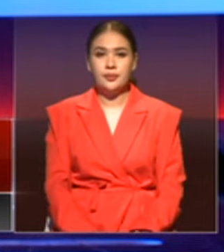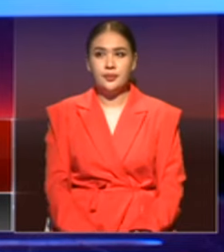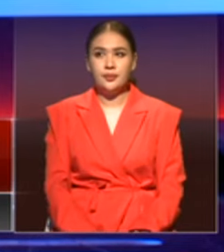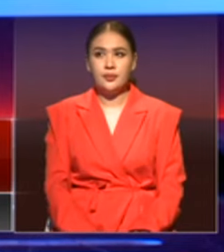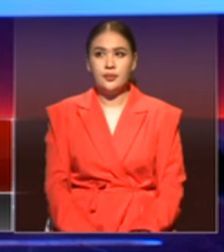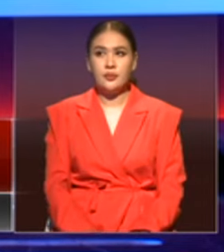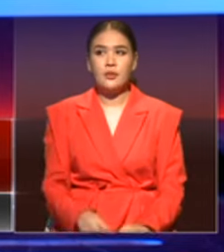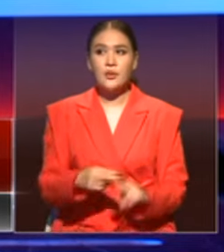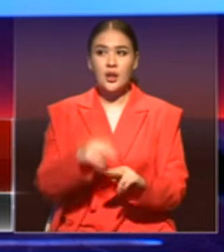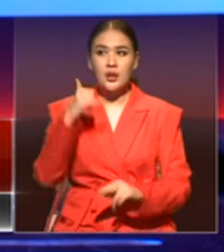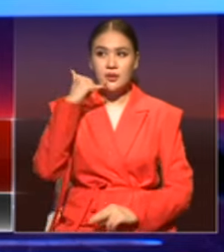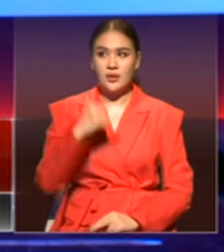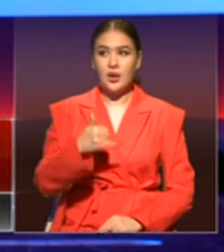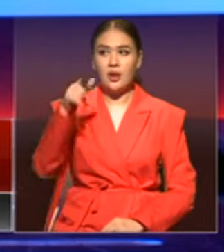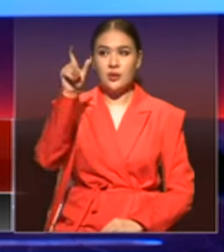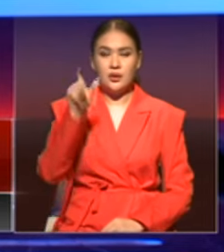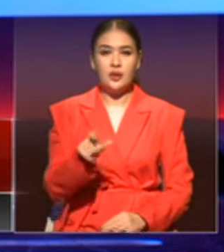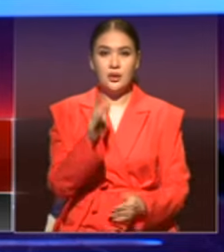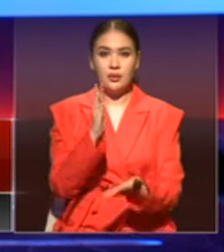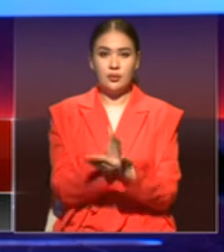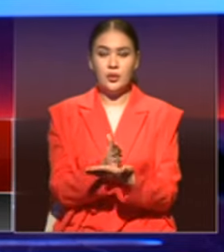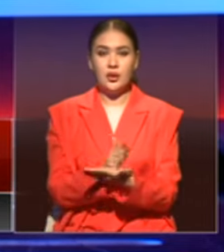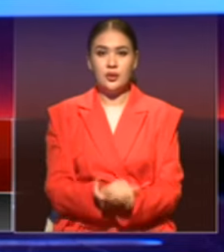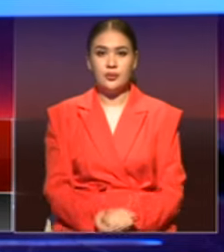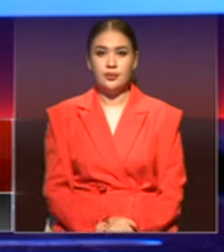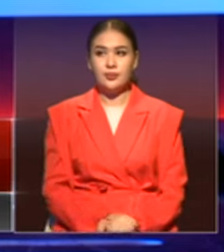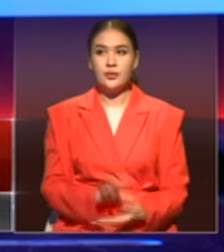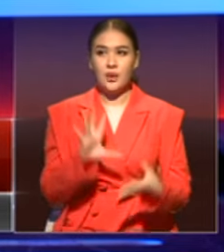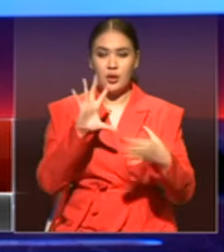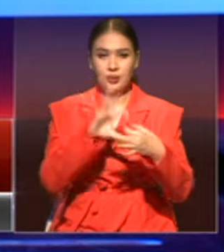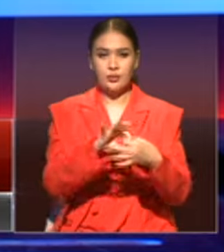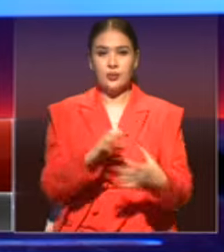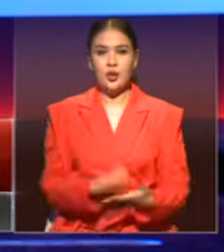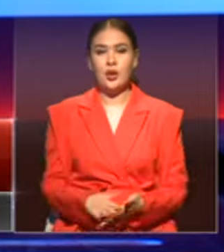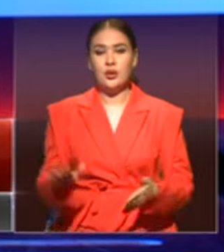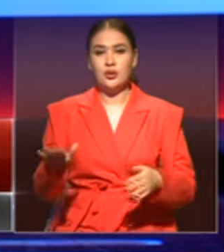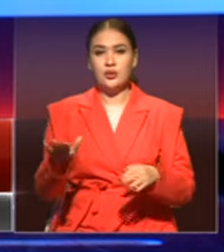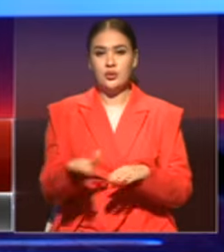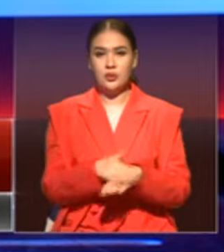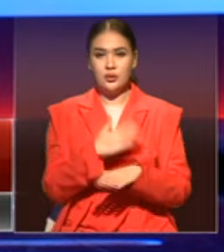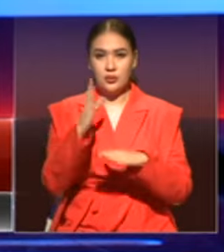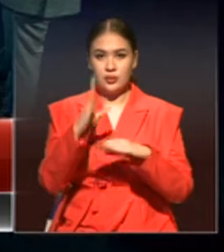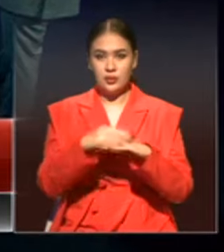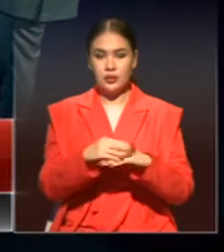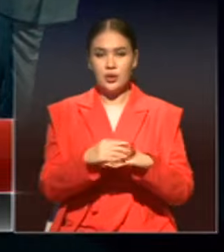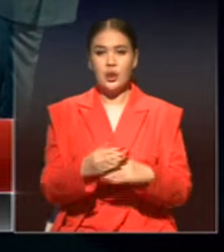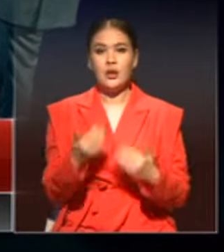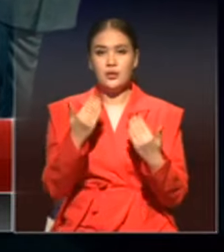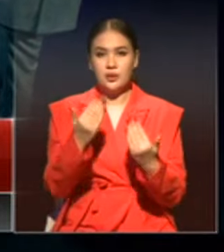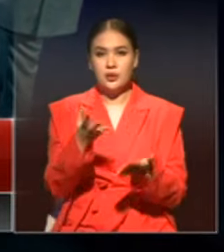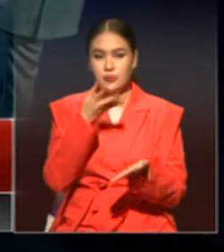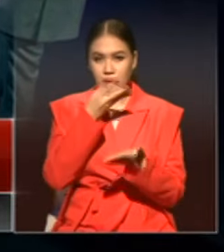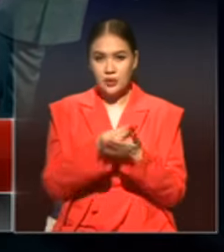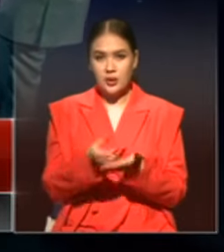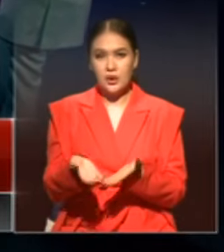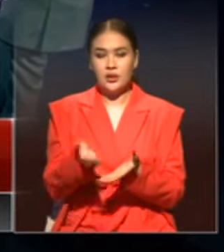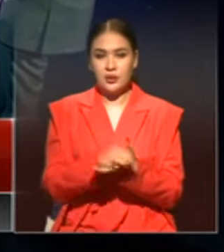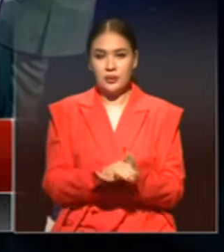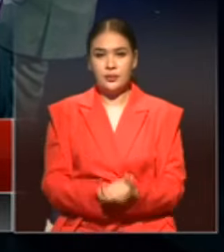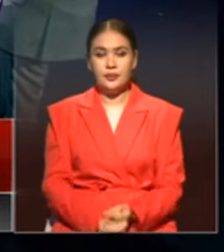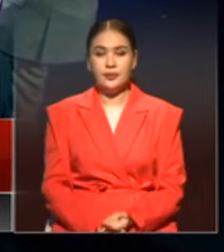шалған көрерменіміз бар екен, көп болды күтіп тұрғанда. Мүмкін болса байланысқа қосайық. Кеш жарық, тыңдап тұрмыз. Өзіңіз таныстырып өтсеңіз. Уағалейкум